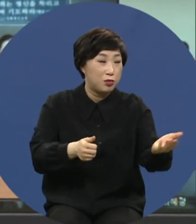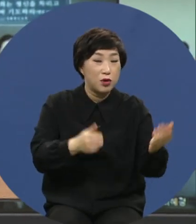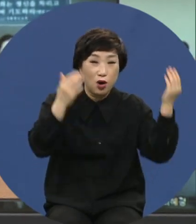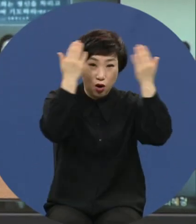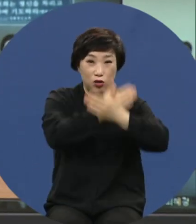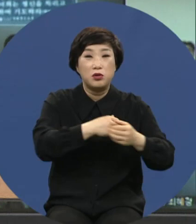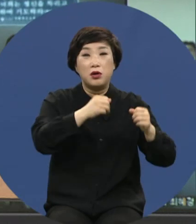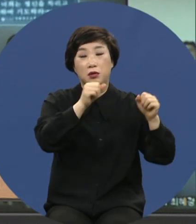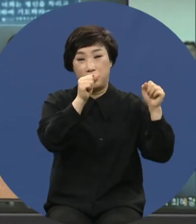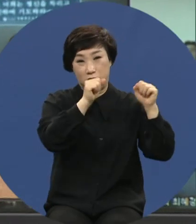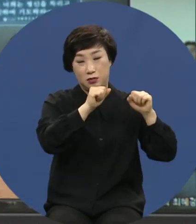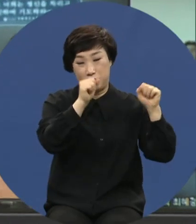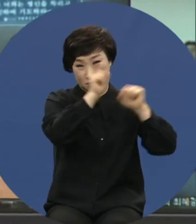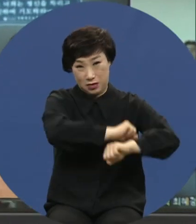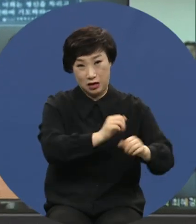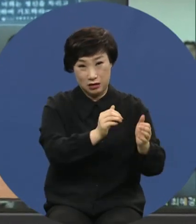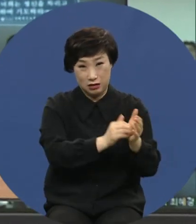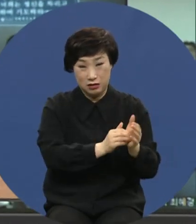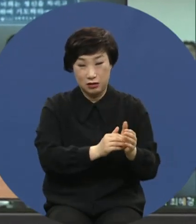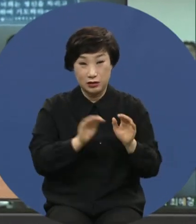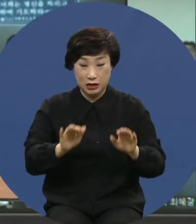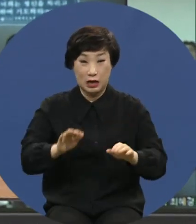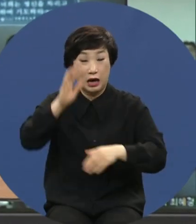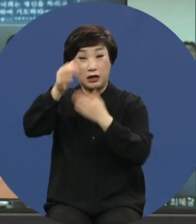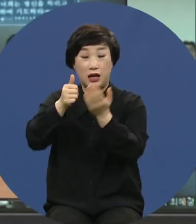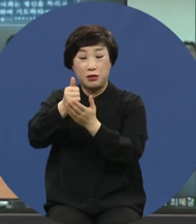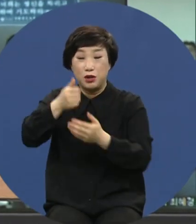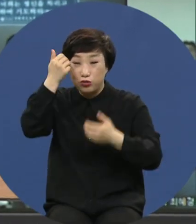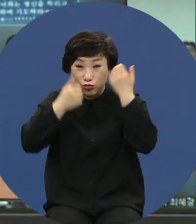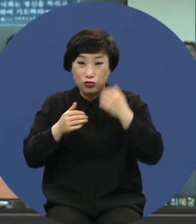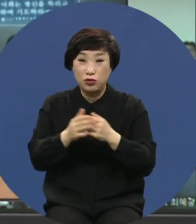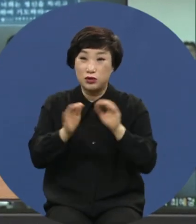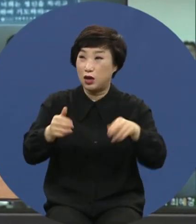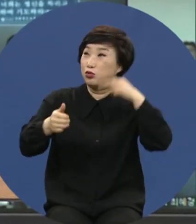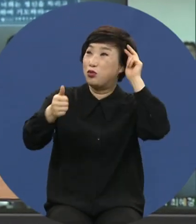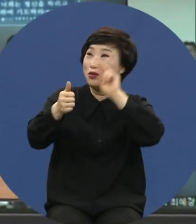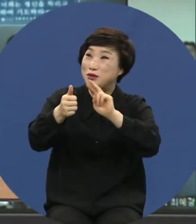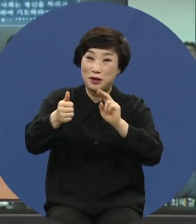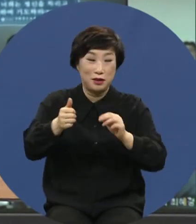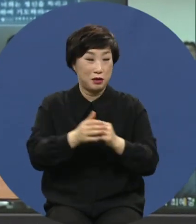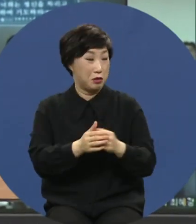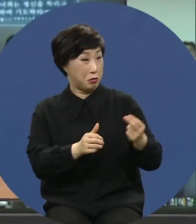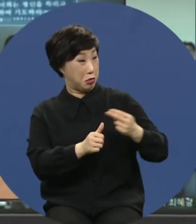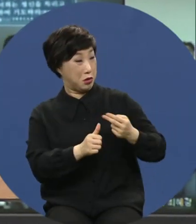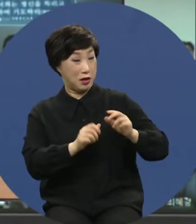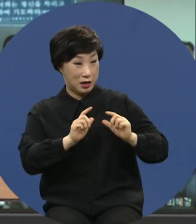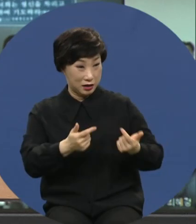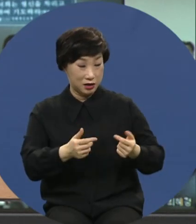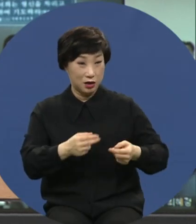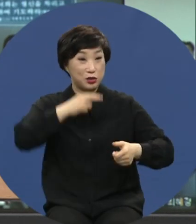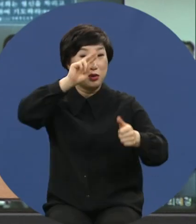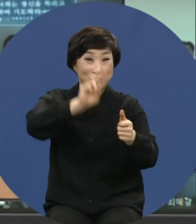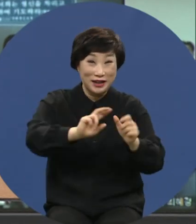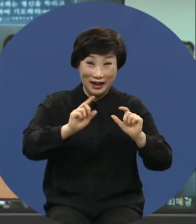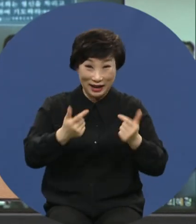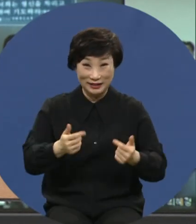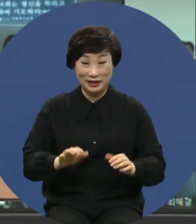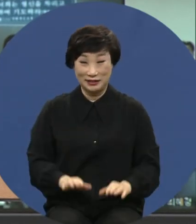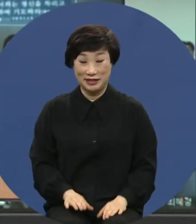도전자는 어둠으로 망할 것이요. 예, 하나님은 아무도 도전을 받지도 않냐고 도전하시도